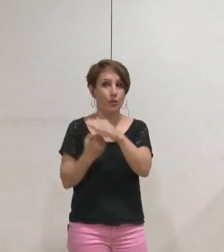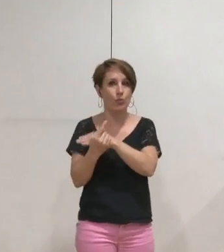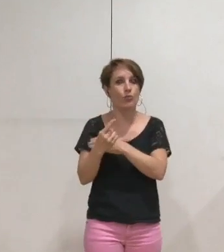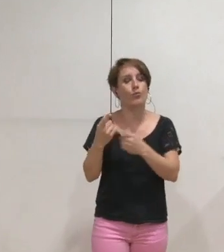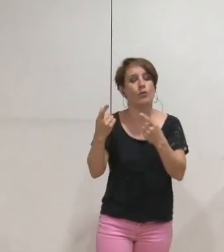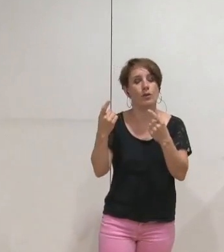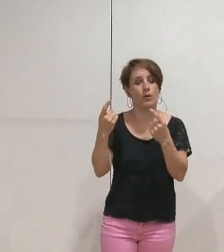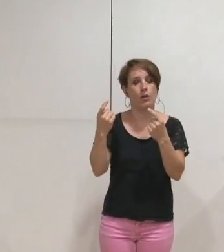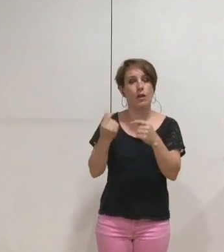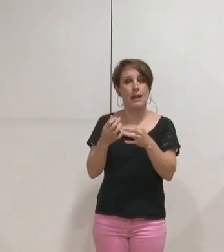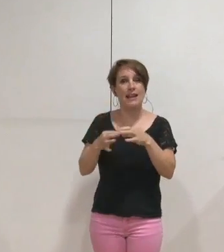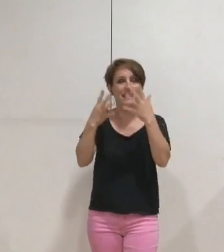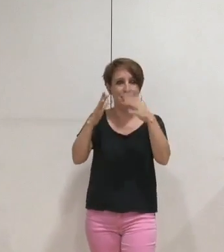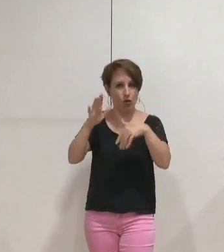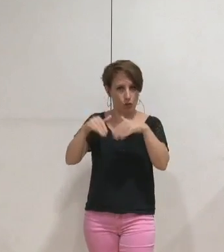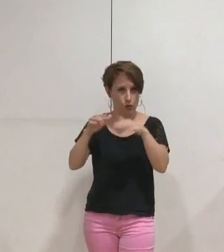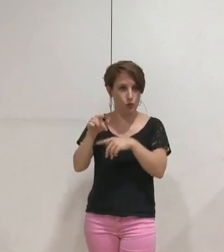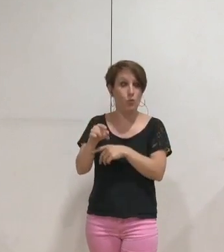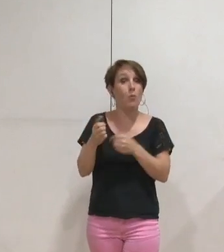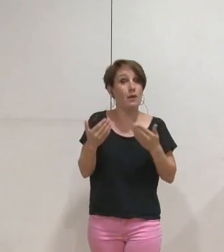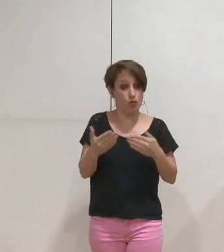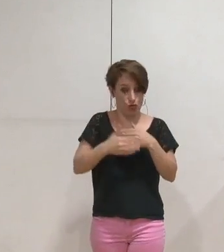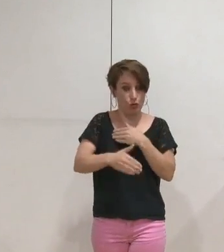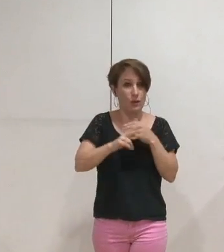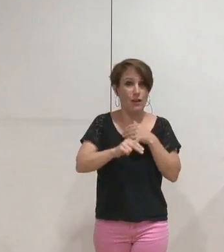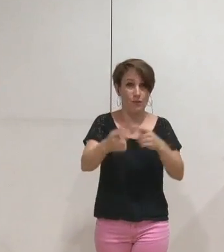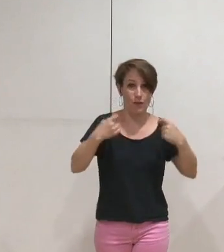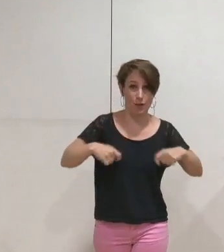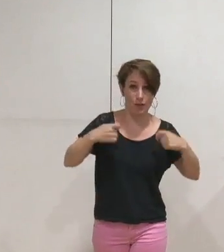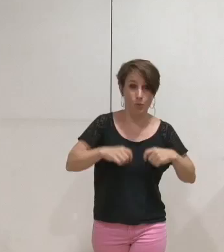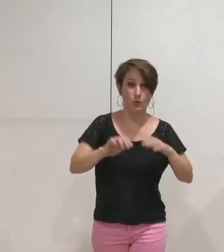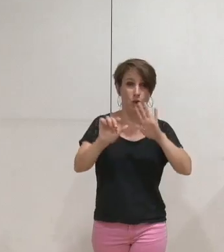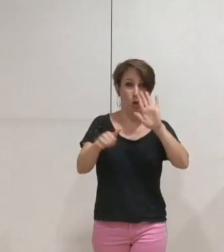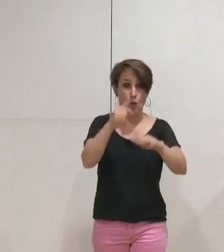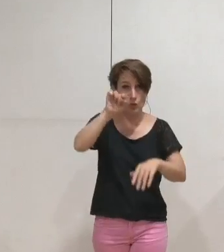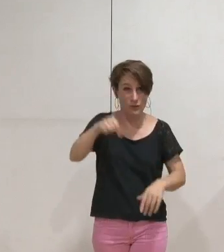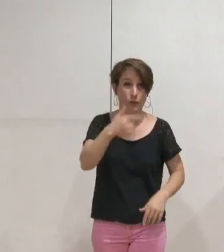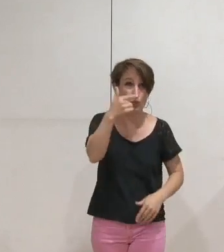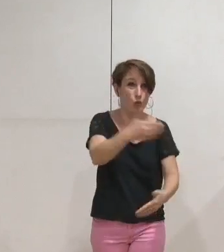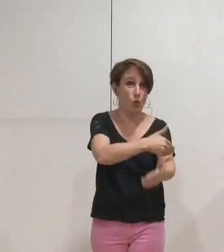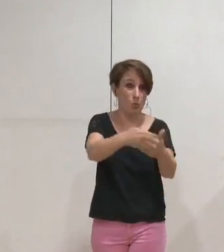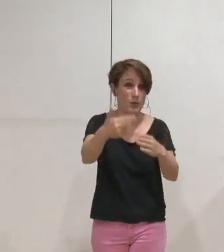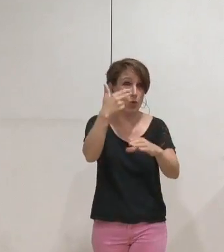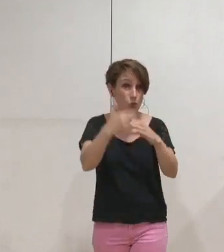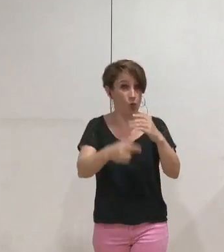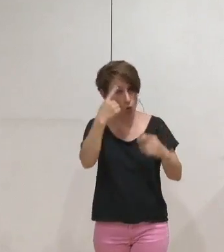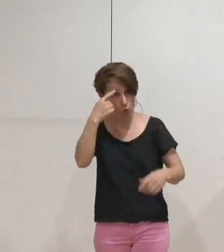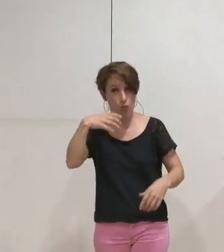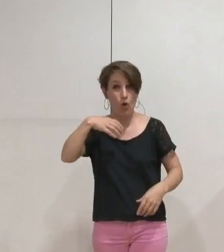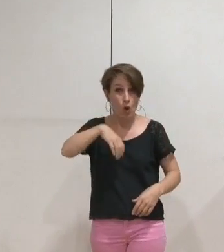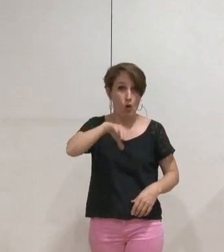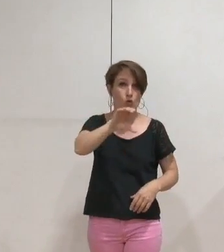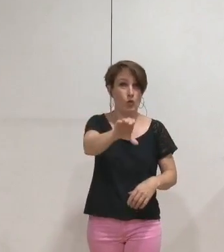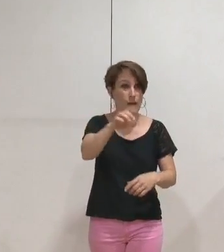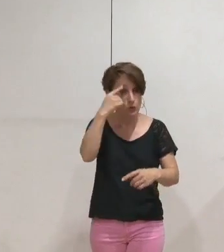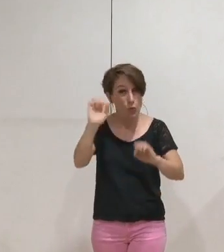d'être avoué on le sait il va falloir que l'on dépense 11,2 million2 million d'euros de dotation au profit de